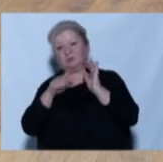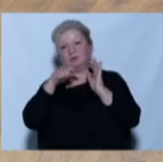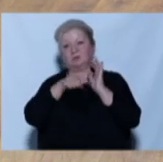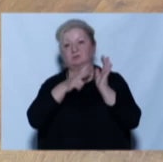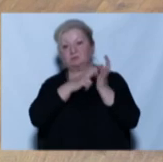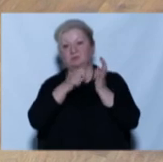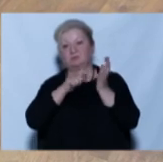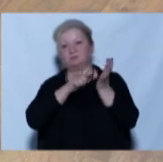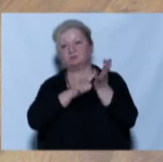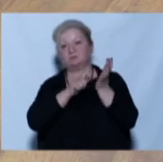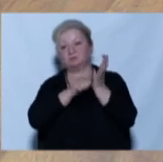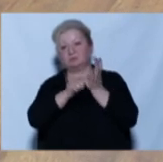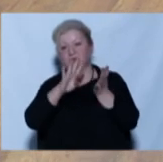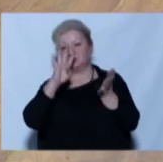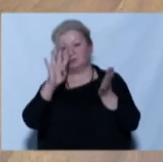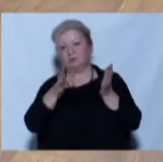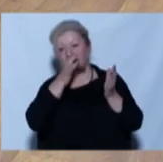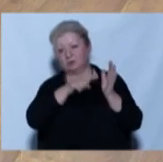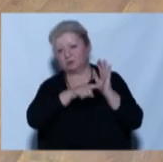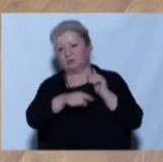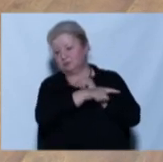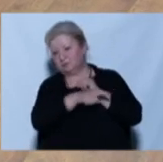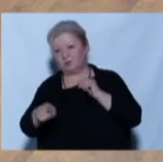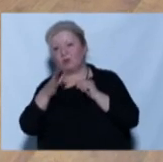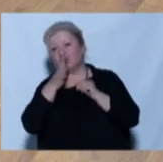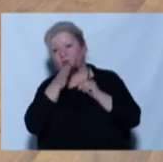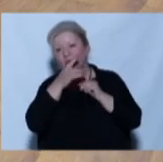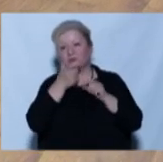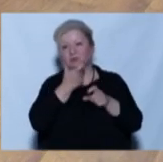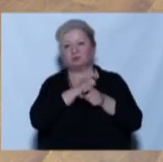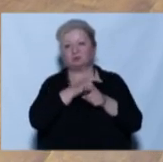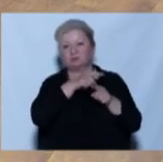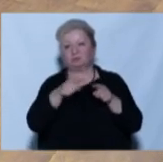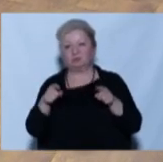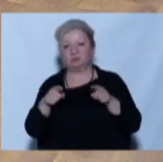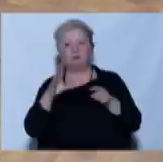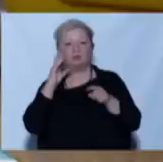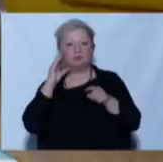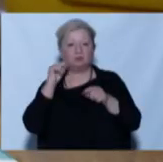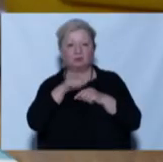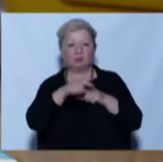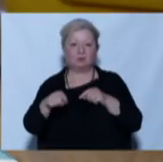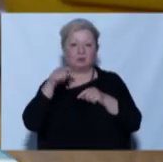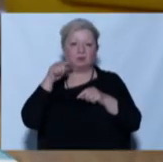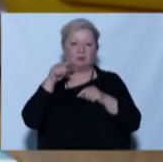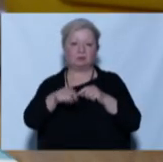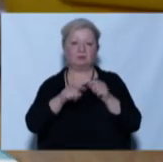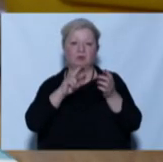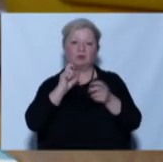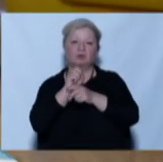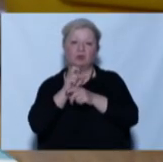1864 წლამდე. და ამ პერიოდის დიდი ნაწილი 1822 წლიდან არის